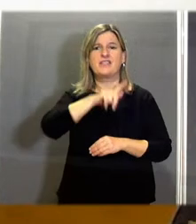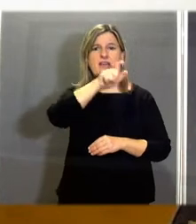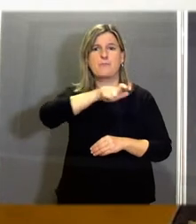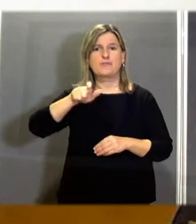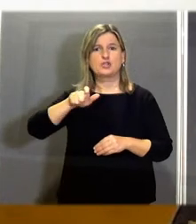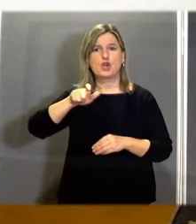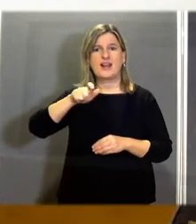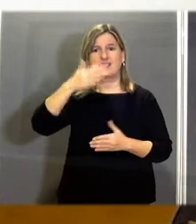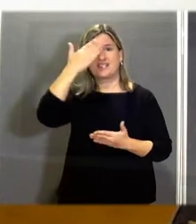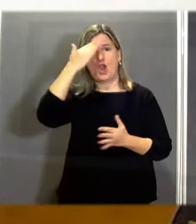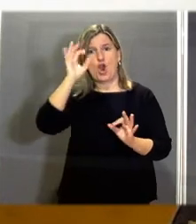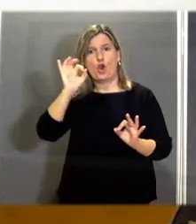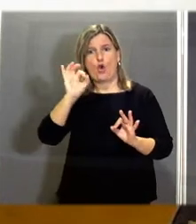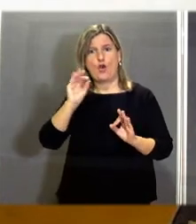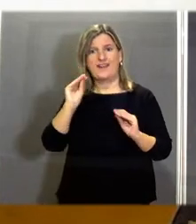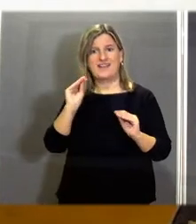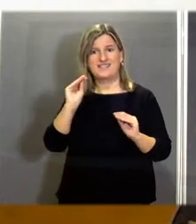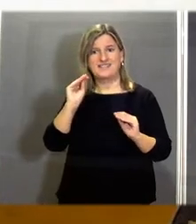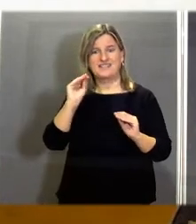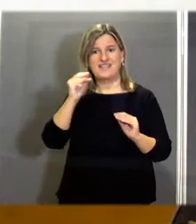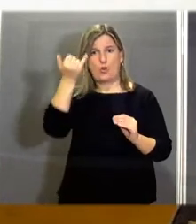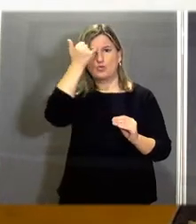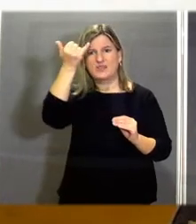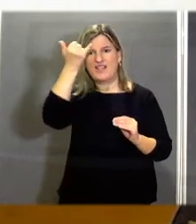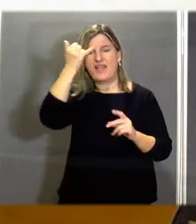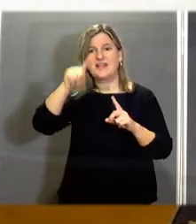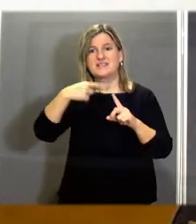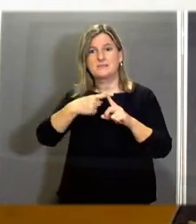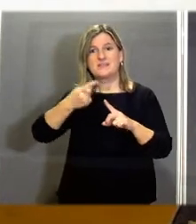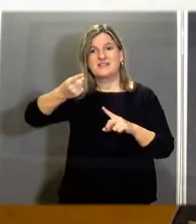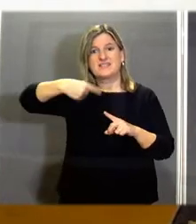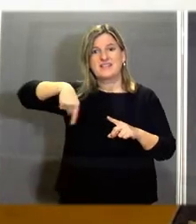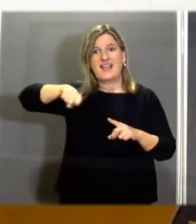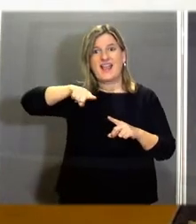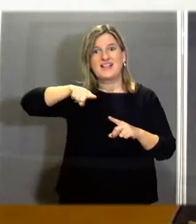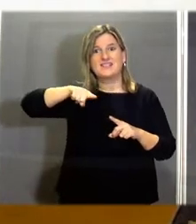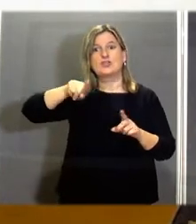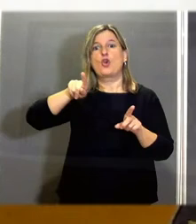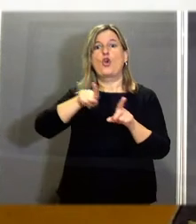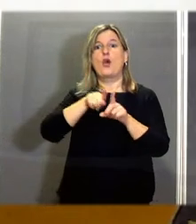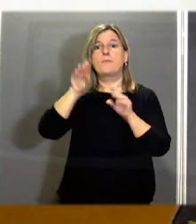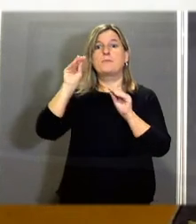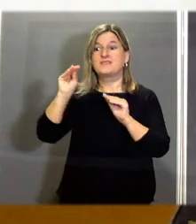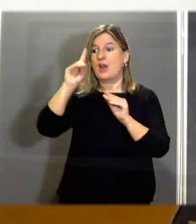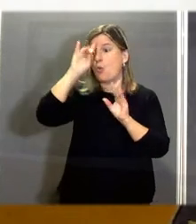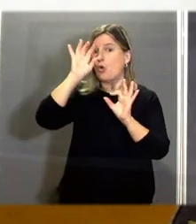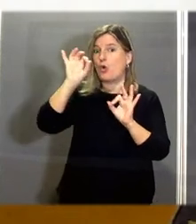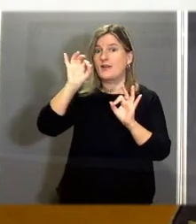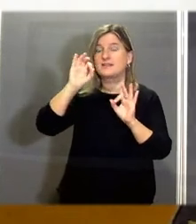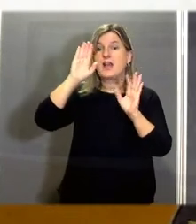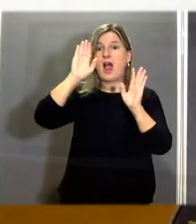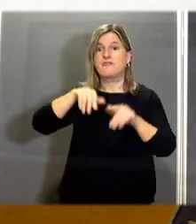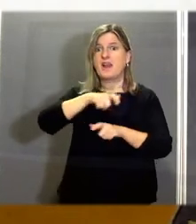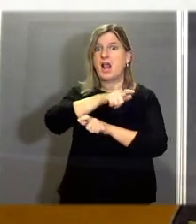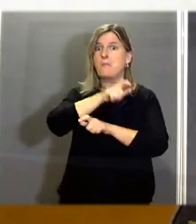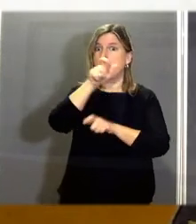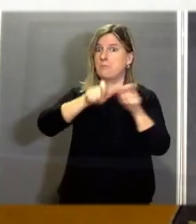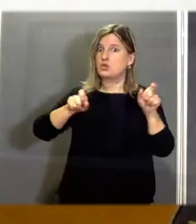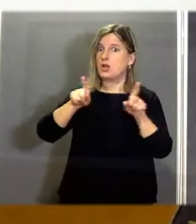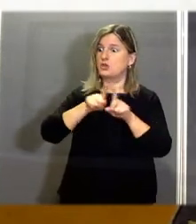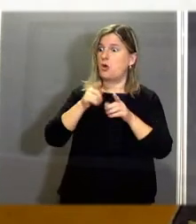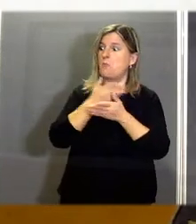lluites, sinó que amb aquesta coherència adquireix credibilitat, que en aquests moments